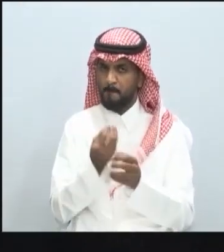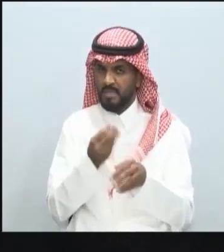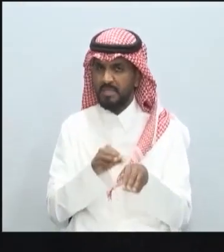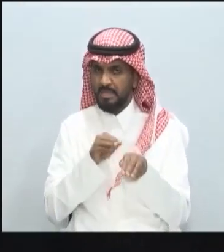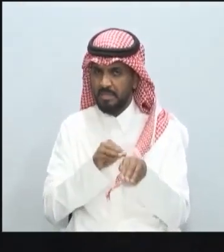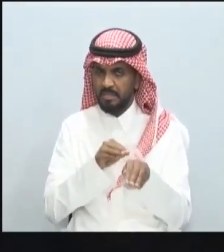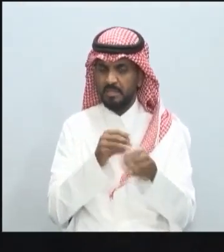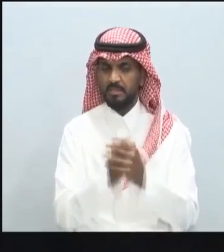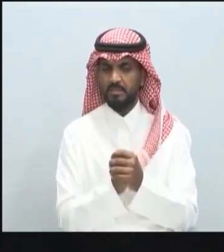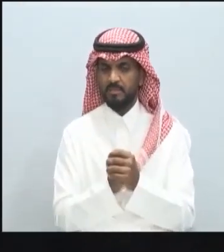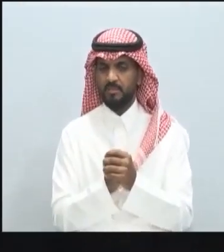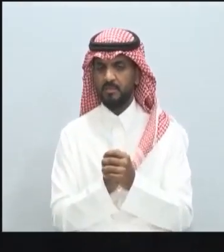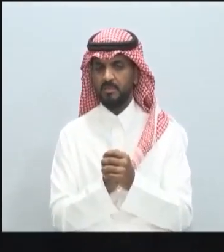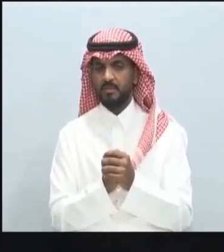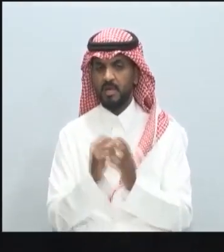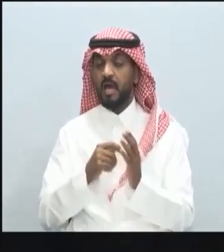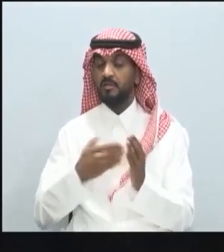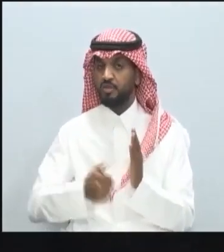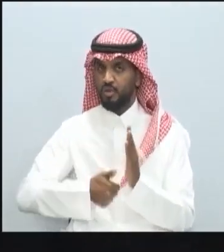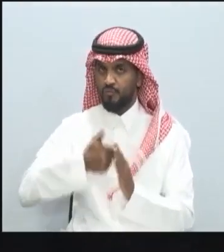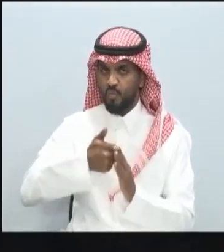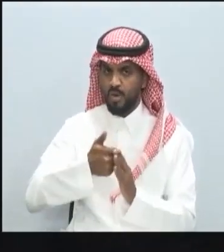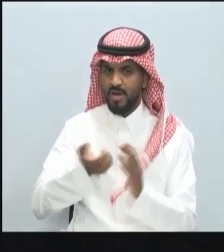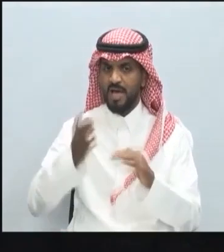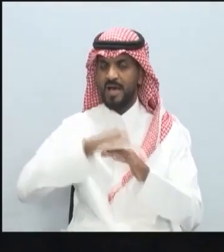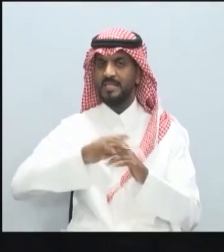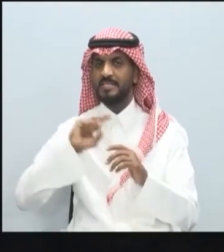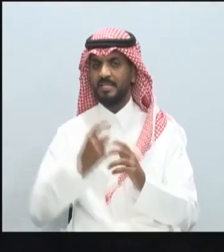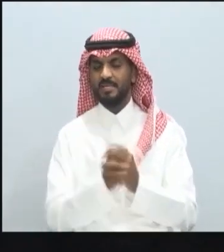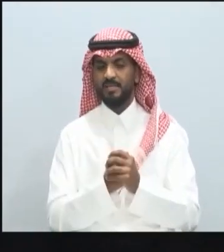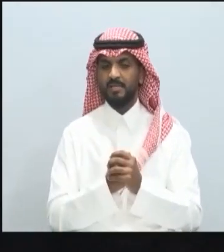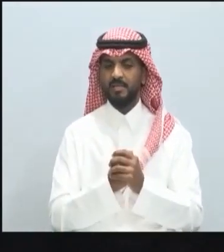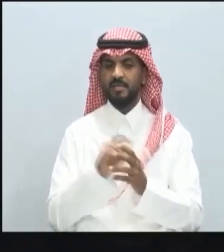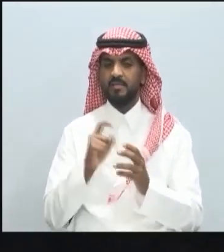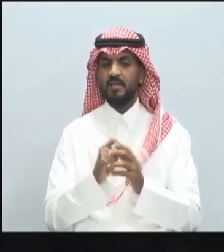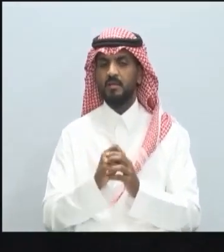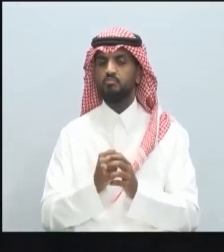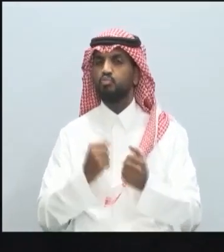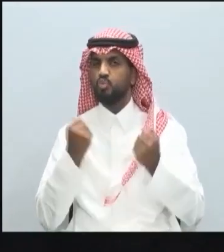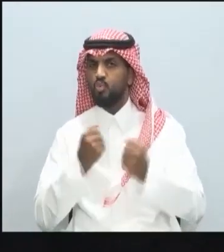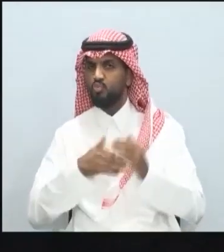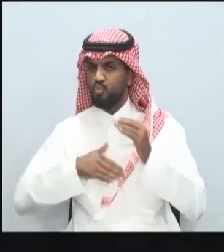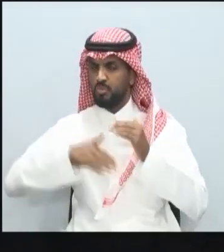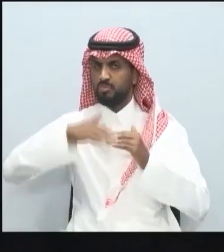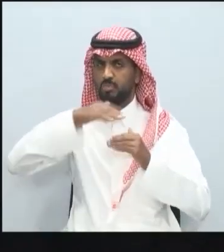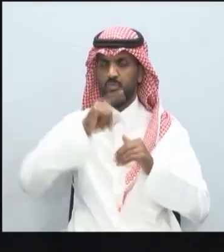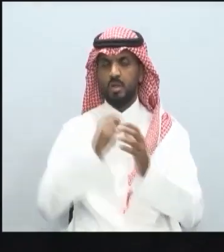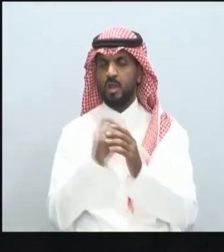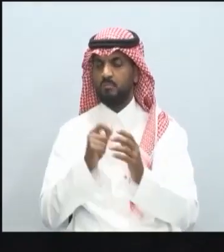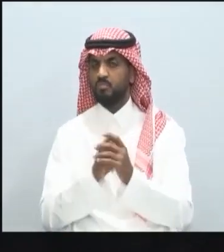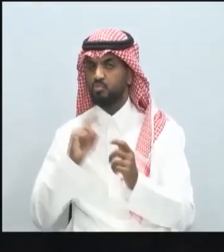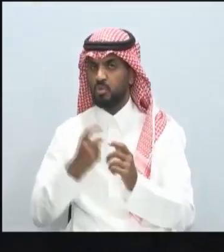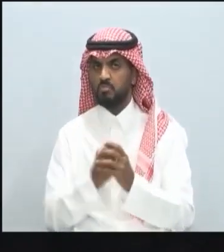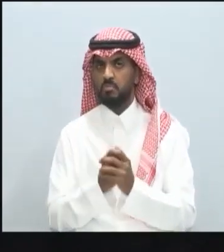من من هذا المشهد اذا ثابر القارئ البطيء قد يتفوق على السريع اذا لم يطور نفسه ا اعتمد السريع فقط على قدراته